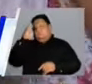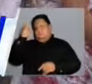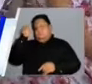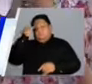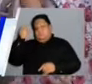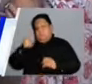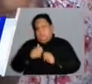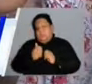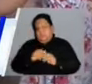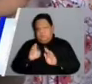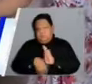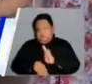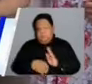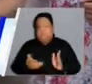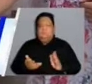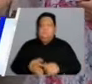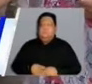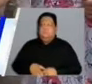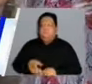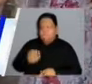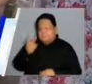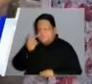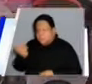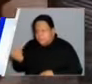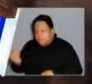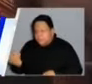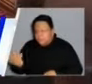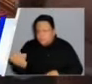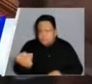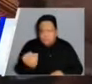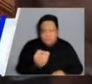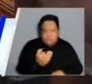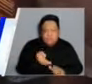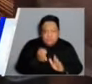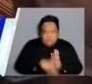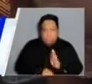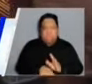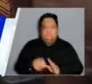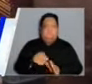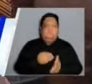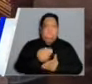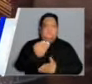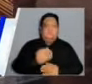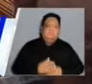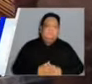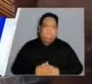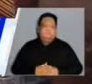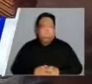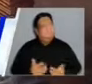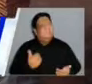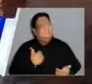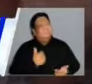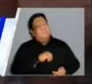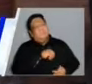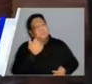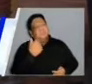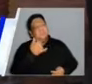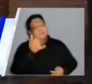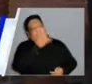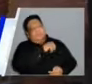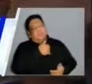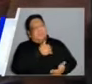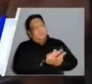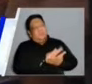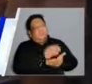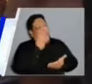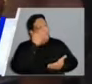muna. Opo, yung pinakamura lang. Kasi may meron pa po silang ibang mga school supplies sa bahay. So